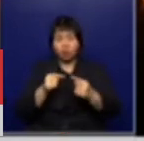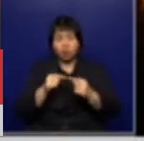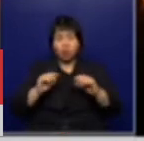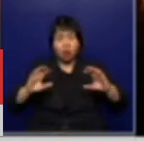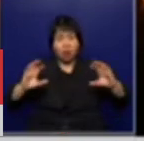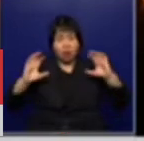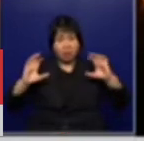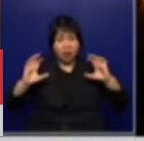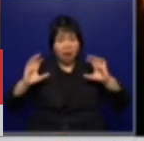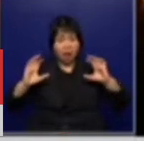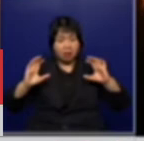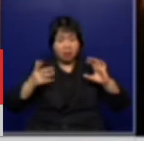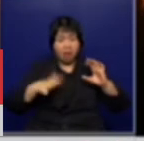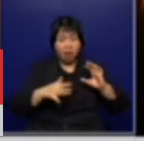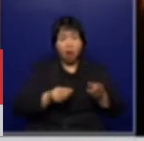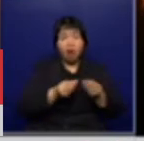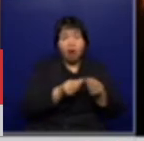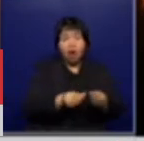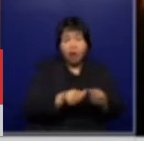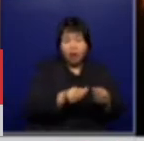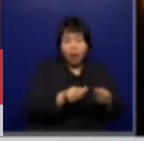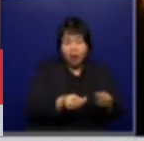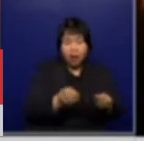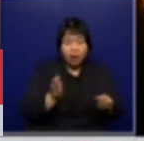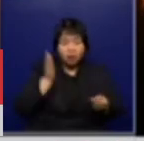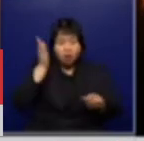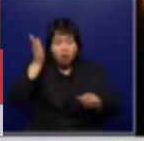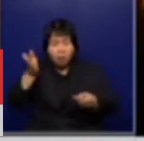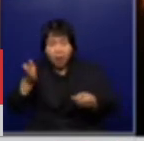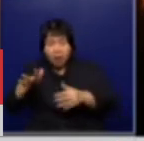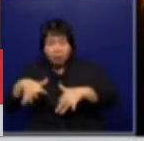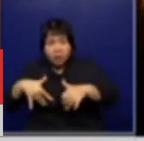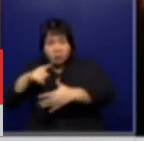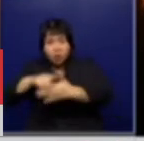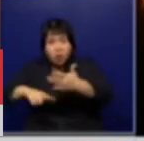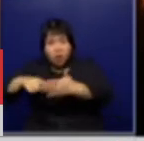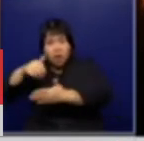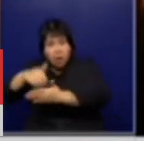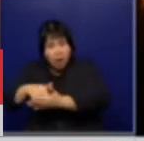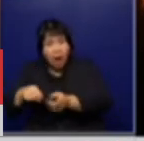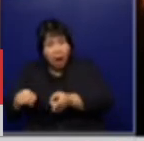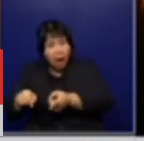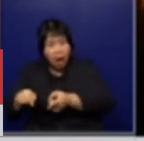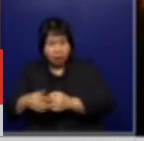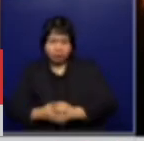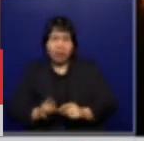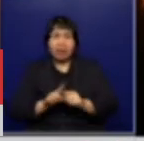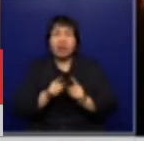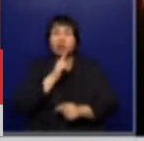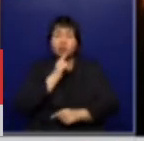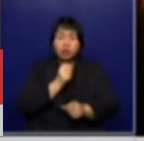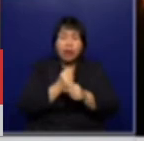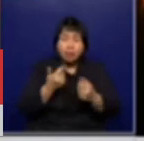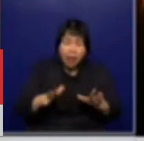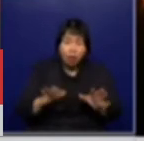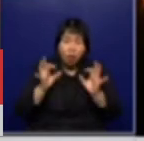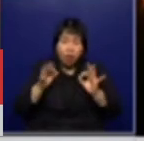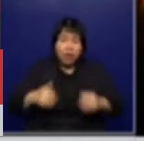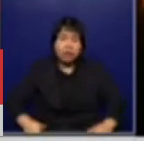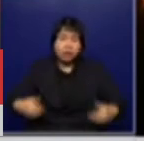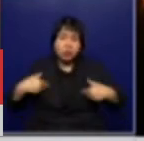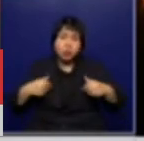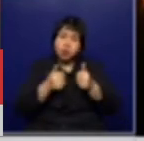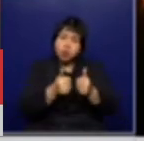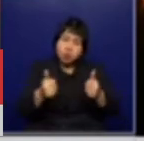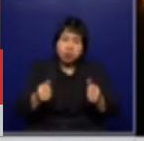าเสียงแต่ถึงท่านจะทำอย่างนั้นจริงๆแต่ถ้าพี่น้องประชาชนมีความเป็นอยู่ที่ดีขึ้นดิฉันก็ไม่ว่าค่ะแต่ทุกวันนี้ใช้เงินไปมห